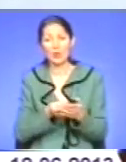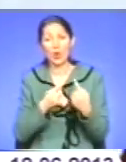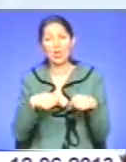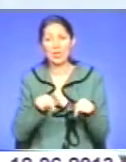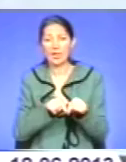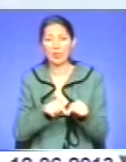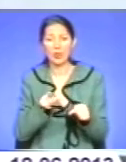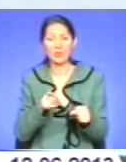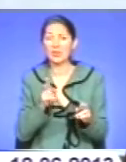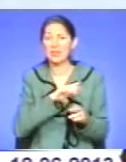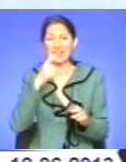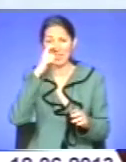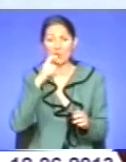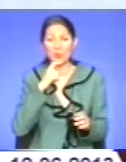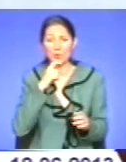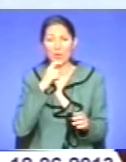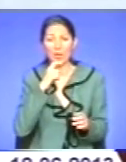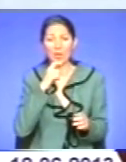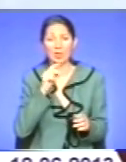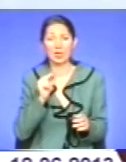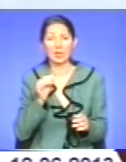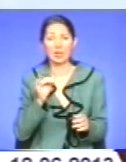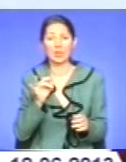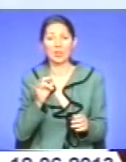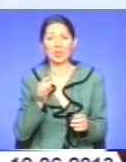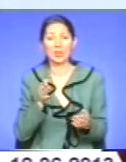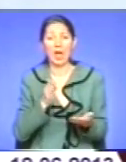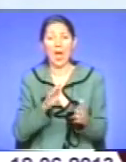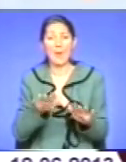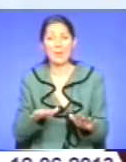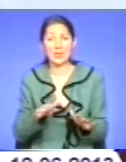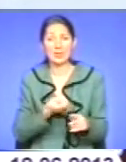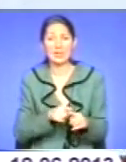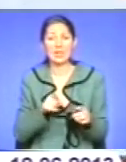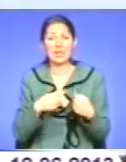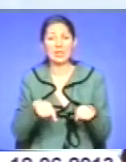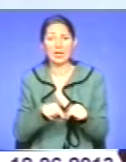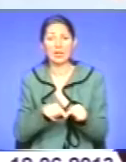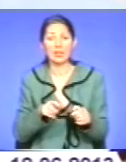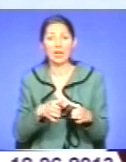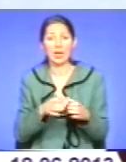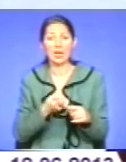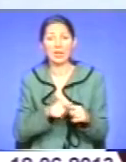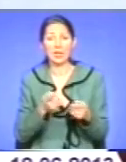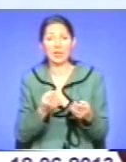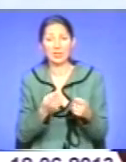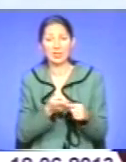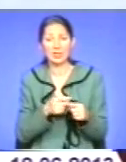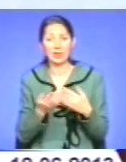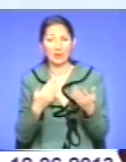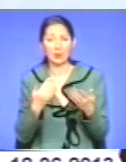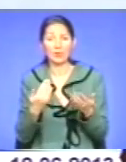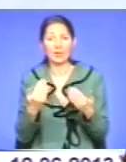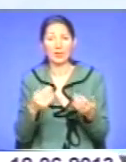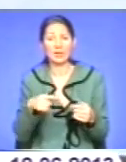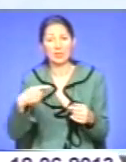він навіть не розуміє чинність цієї ділянки, тобто як це відноситься до інших. Знаєте, треба, значить,